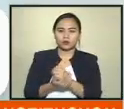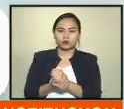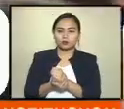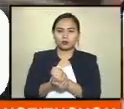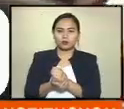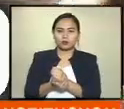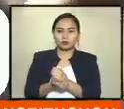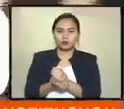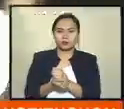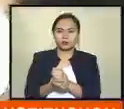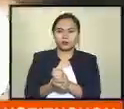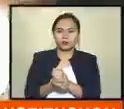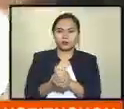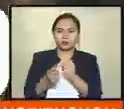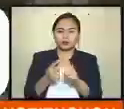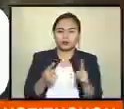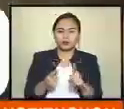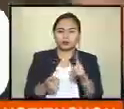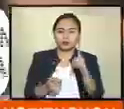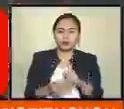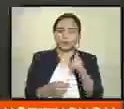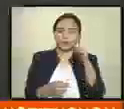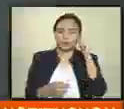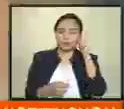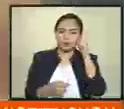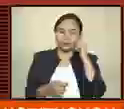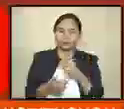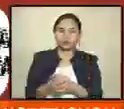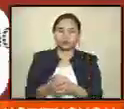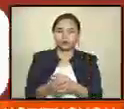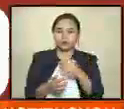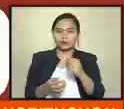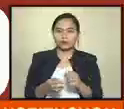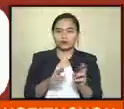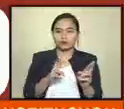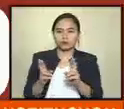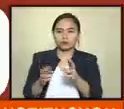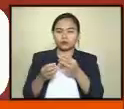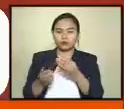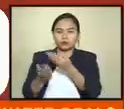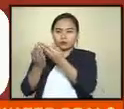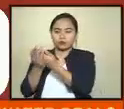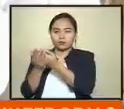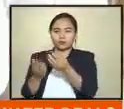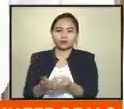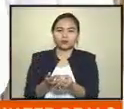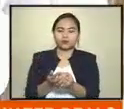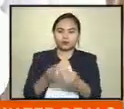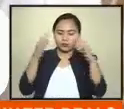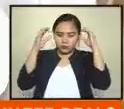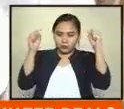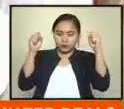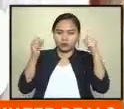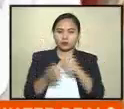ba? Pero si Lacson, nanindigan sa kanyang isiniwalat at handa raw siyang iakyat kay Pangulong Duterte ang mga nadiskubre